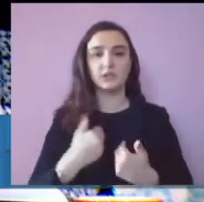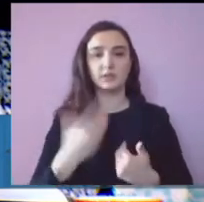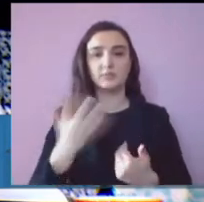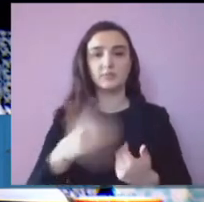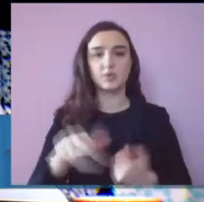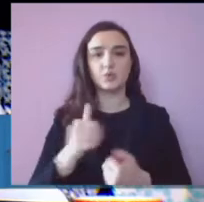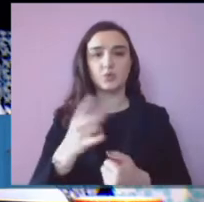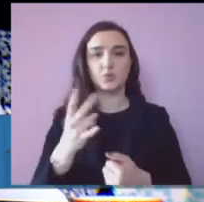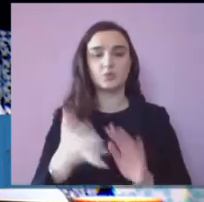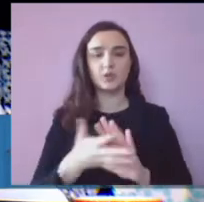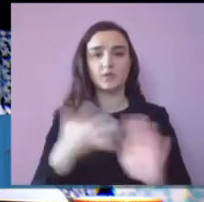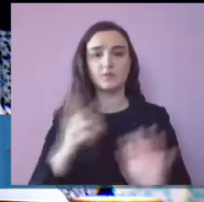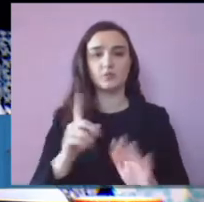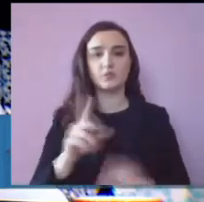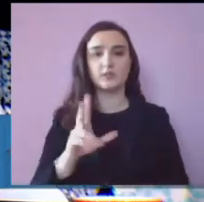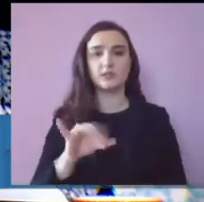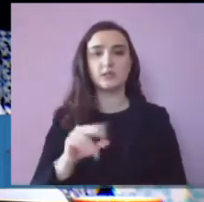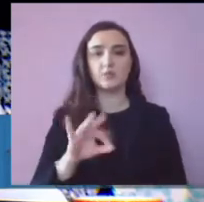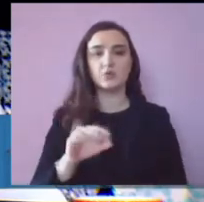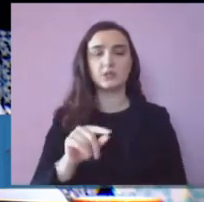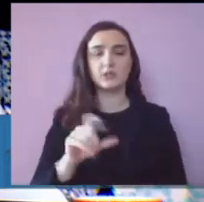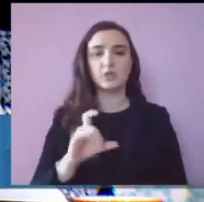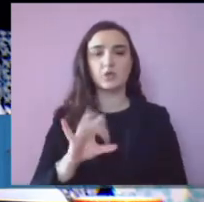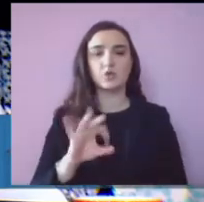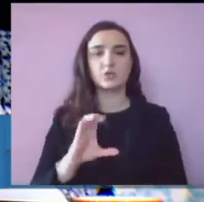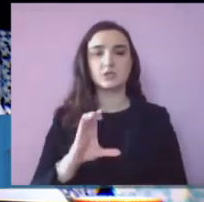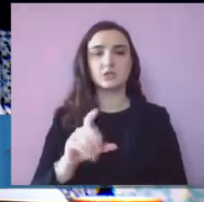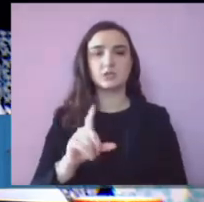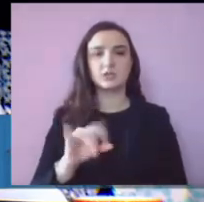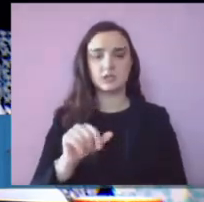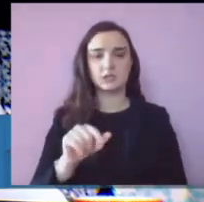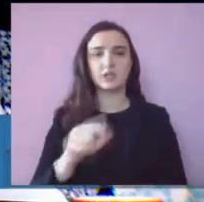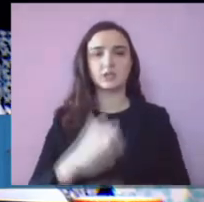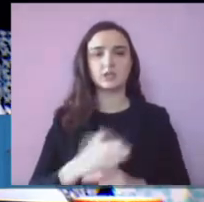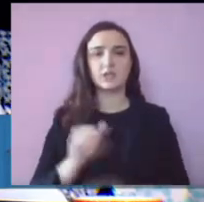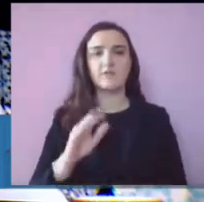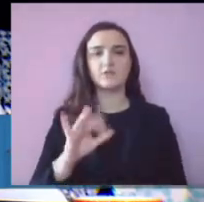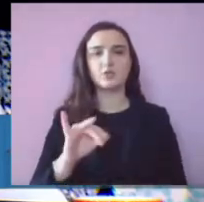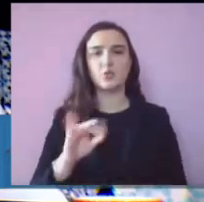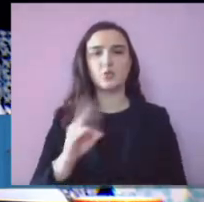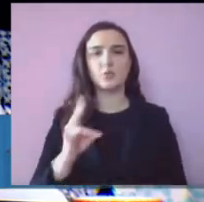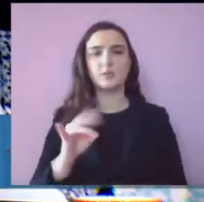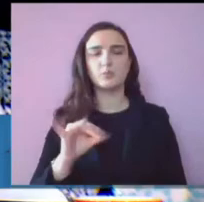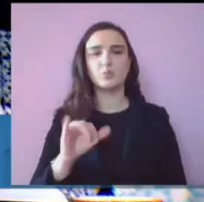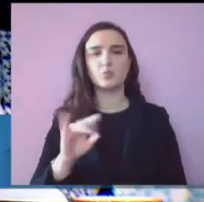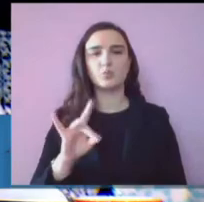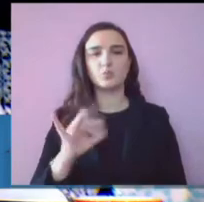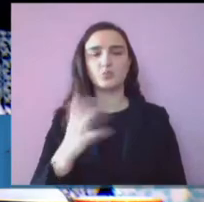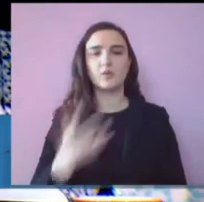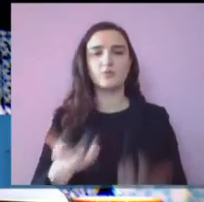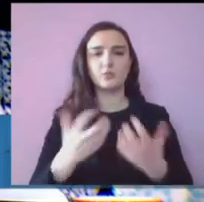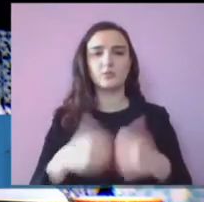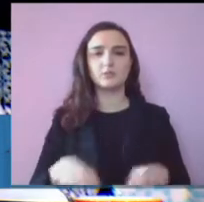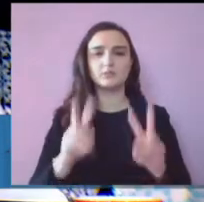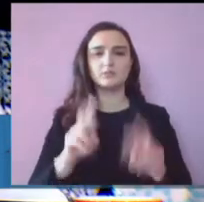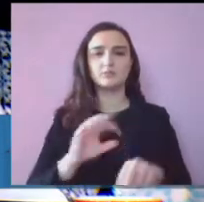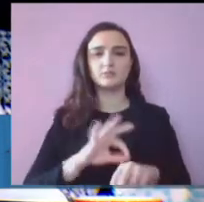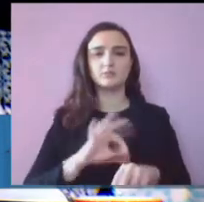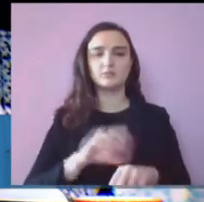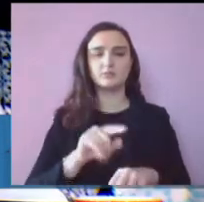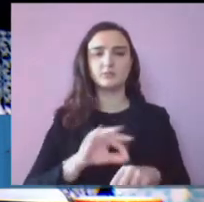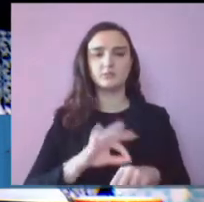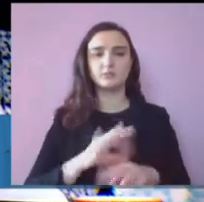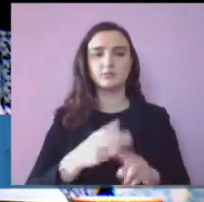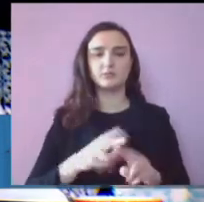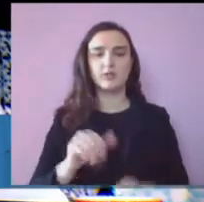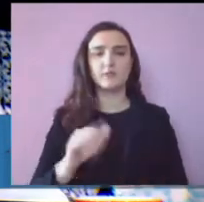გავარკვიოთ რომ ჰიპოთიროიდოზი აუტოიმუნურია თუ ავტომატურად ნიშნავს როდესაც ეს დიაგნოზი გვაქვს რომ დაავადება